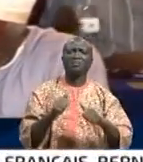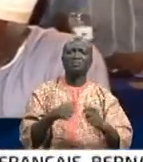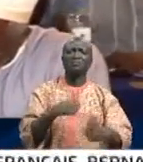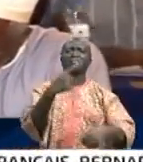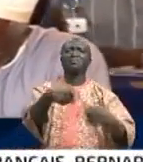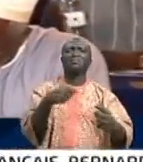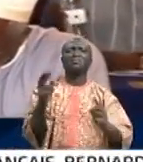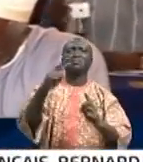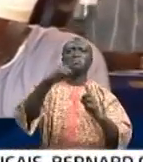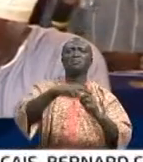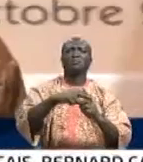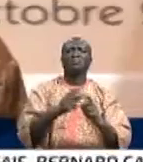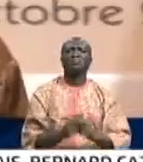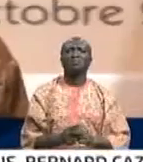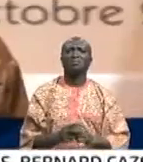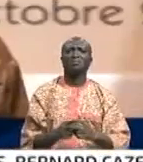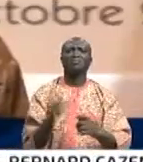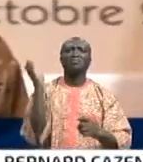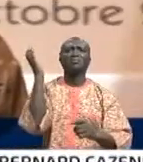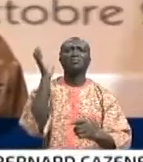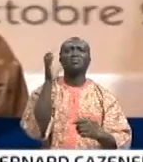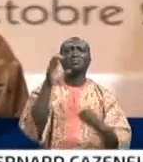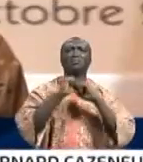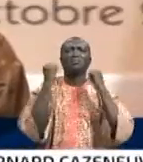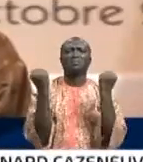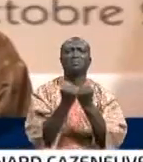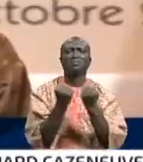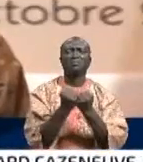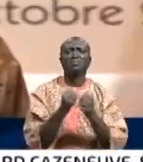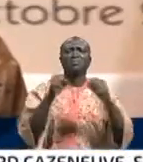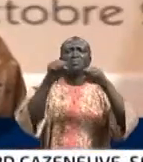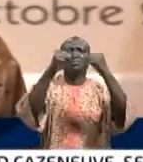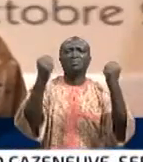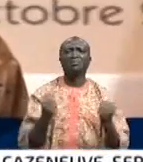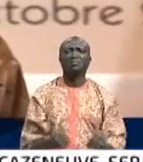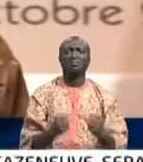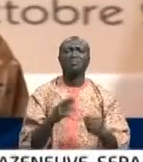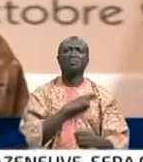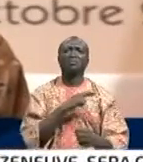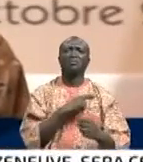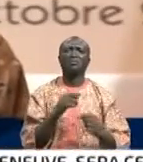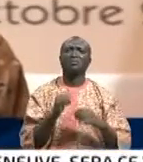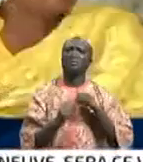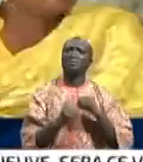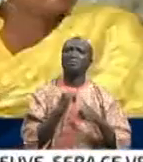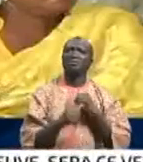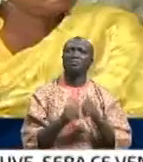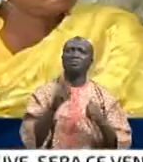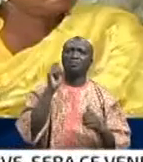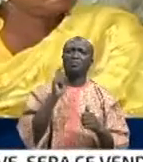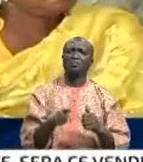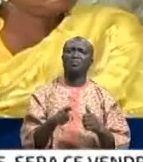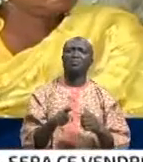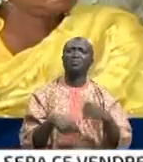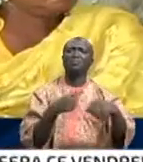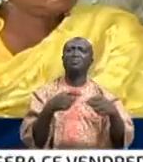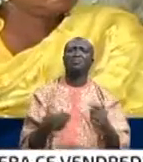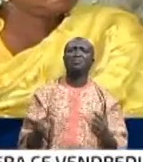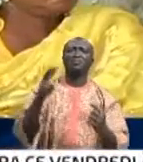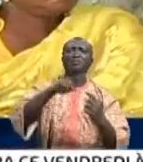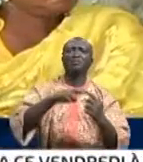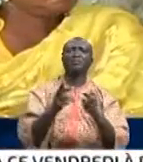notre système de retraite est un système de retraite assez complexe qui fait que on doit aller vers ces réforme